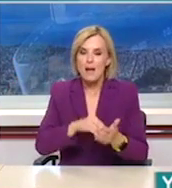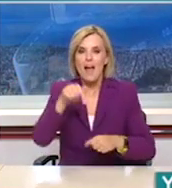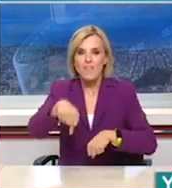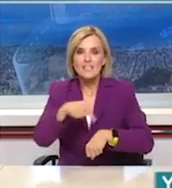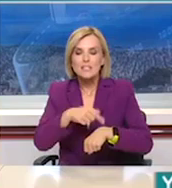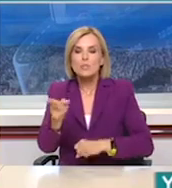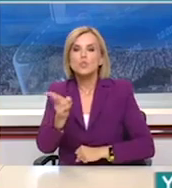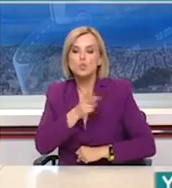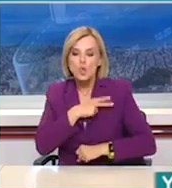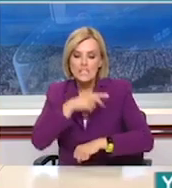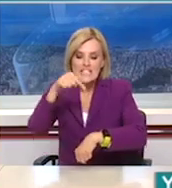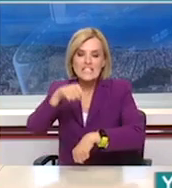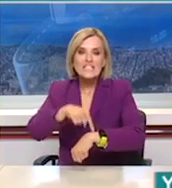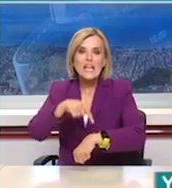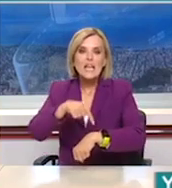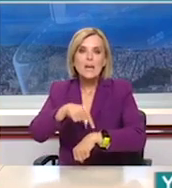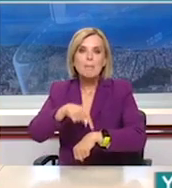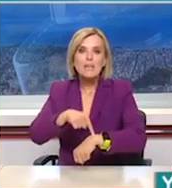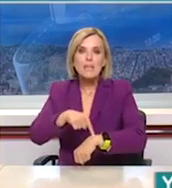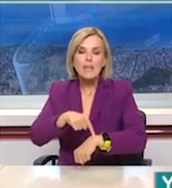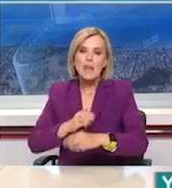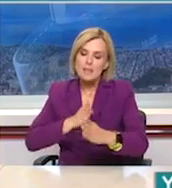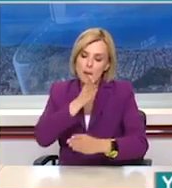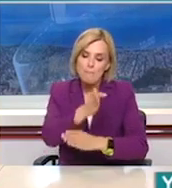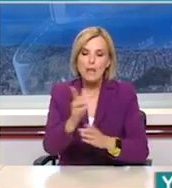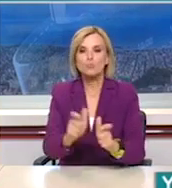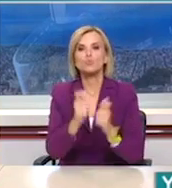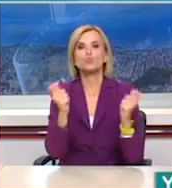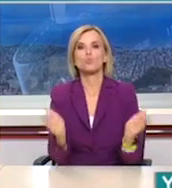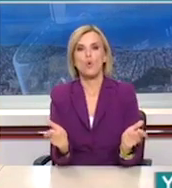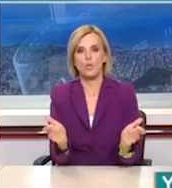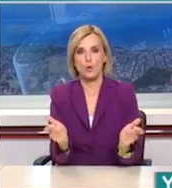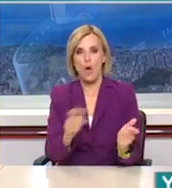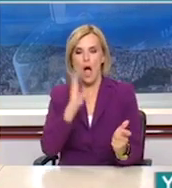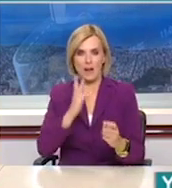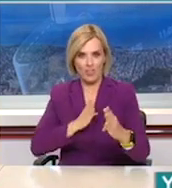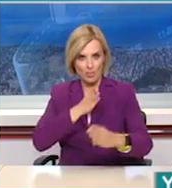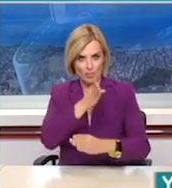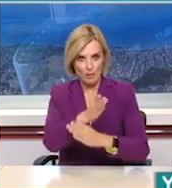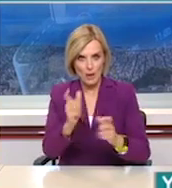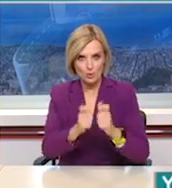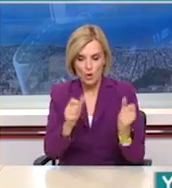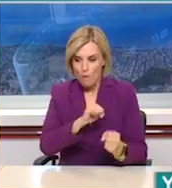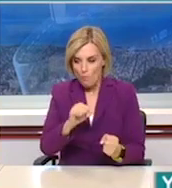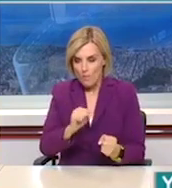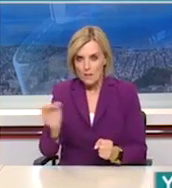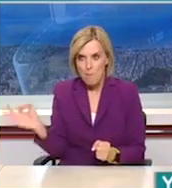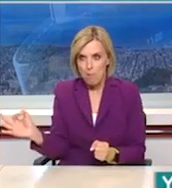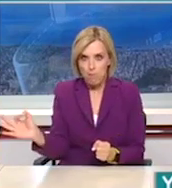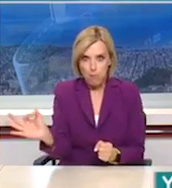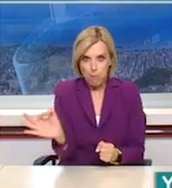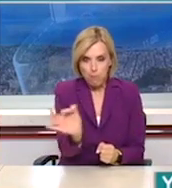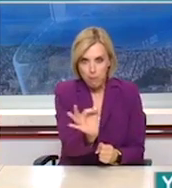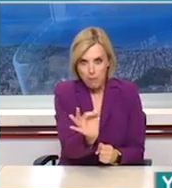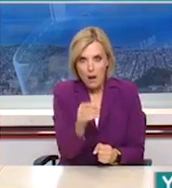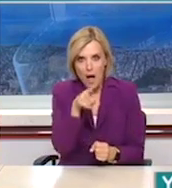ώρα με βάση τα επιδημιολογικά μας δεδομένα. Το εάν θα πάει κάποιος στο σχολείο και φοβάται τον κίνδυνο διασποράς και